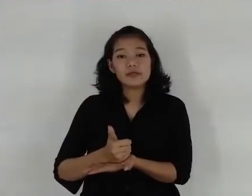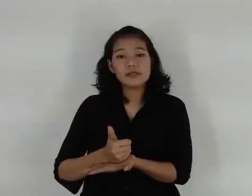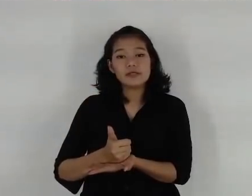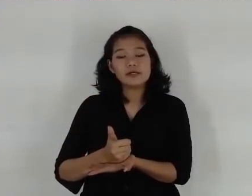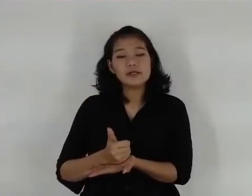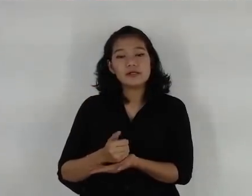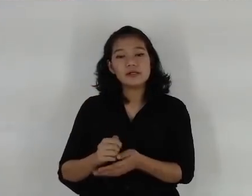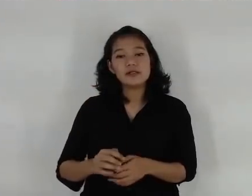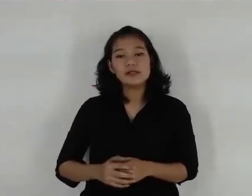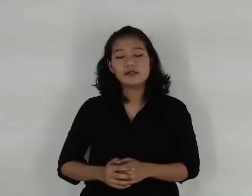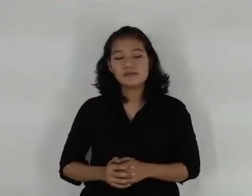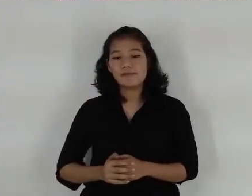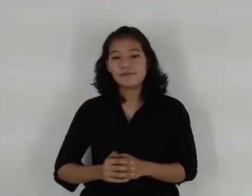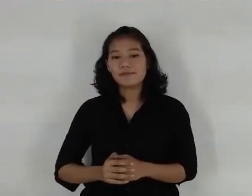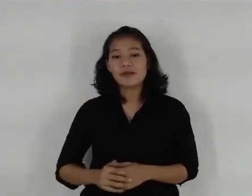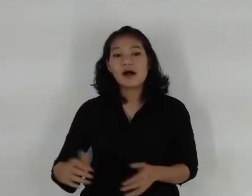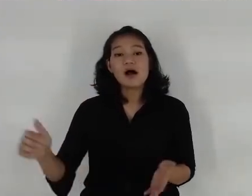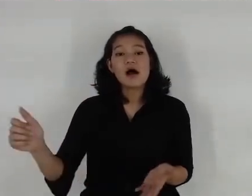hagiri